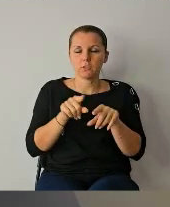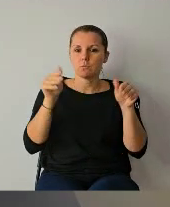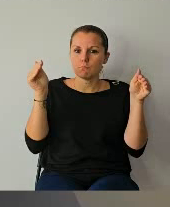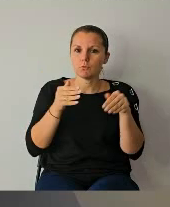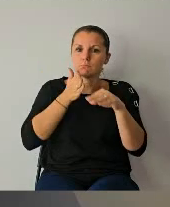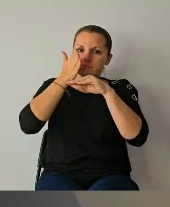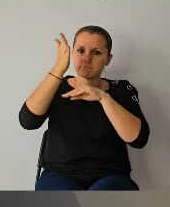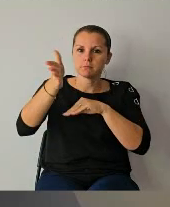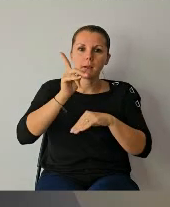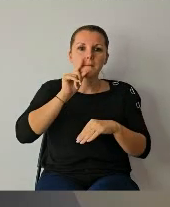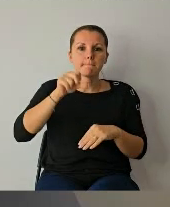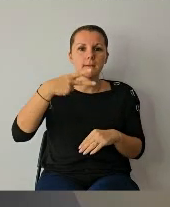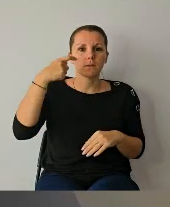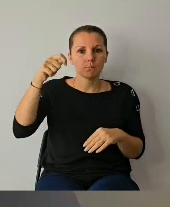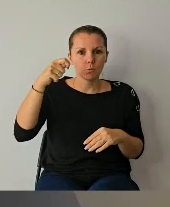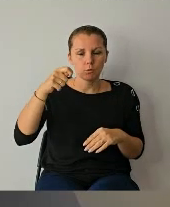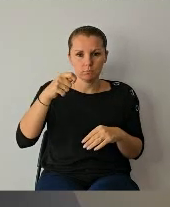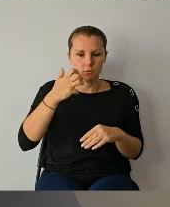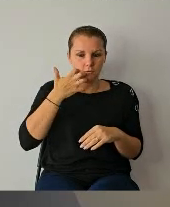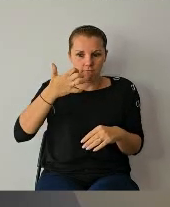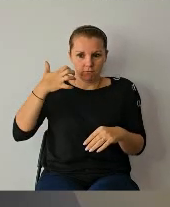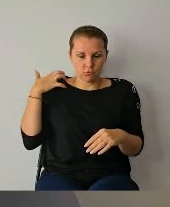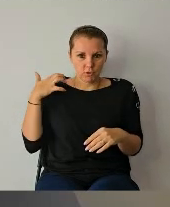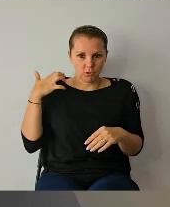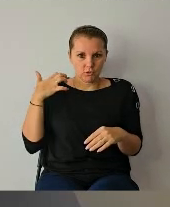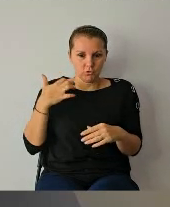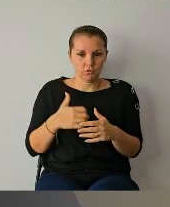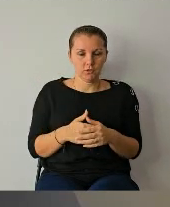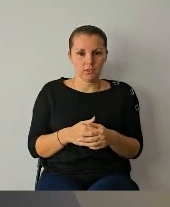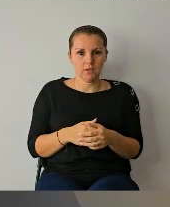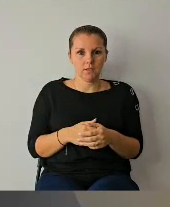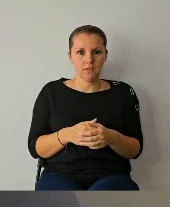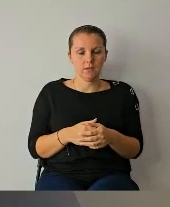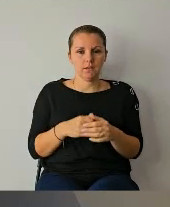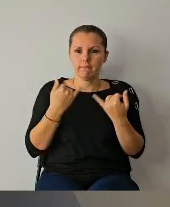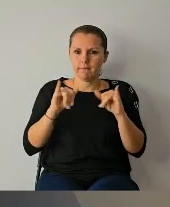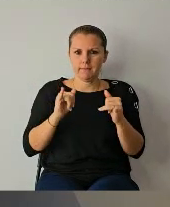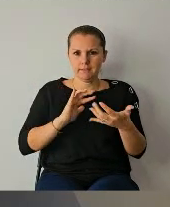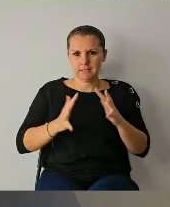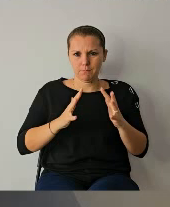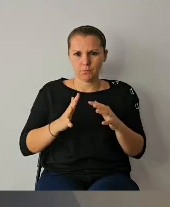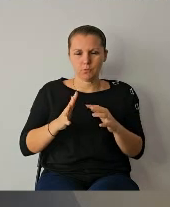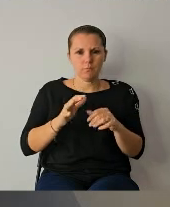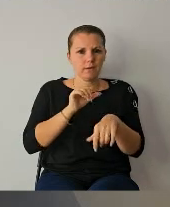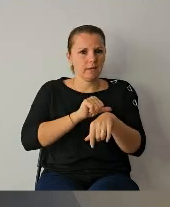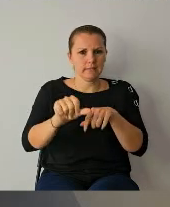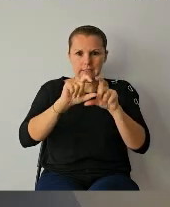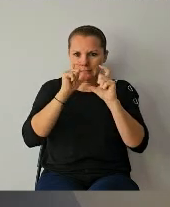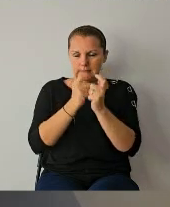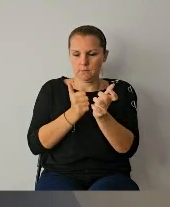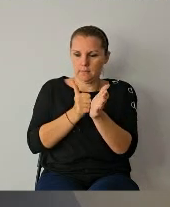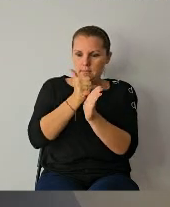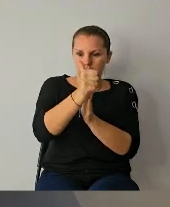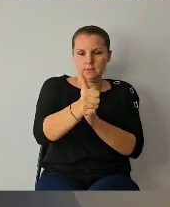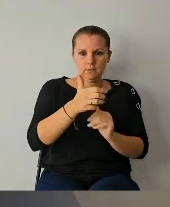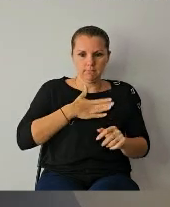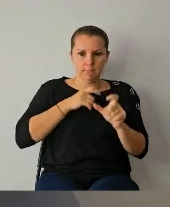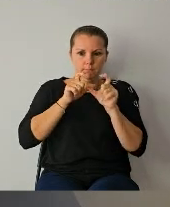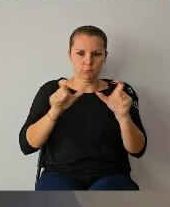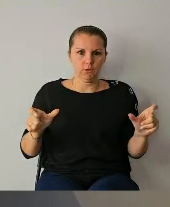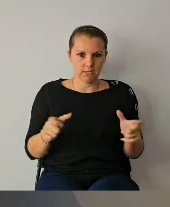pana burmistrza przed sesją, czy jak w innej formie. Jest na to cały tydzień czasu.